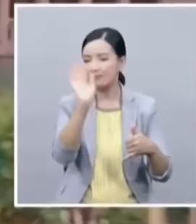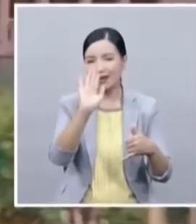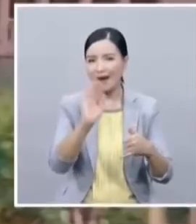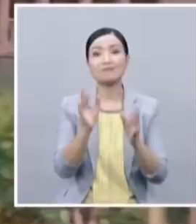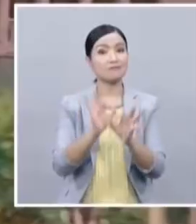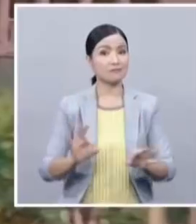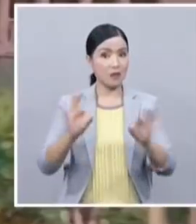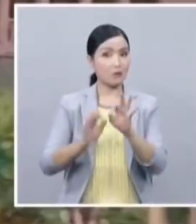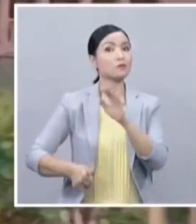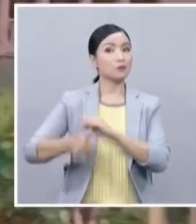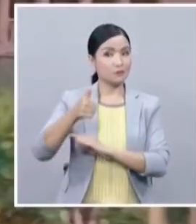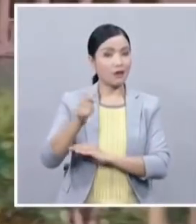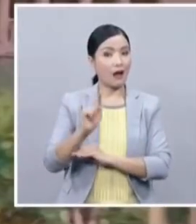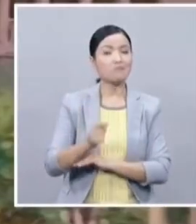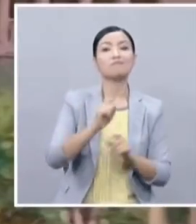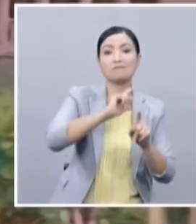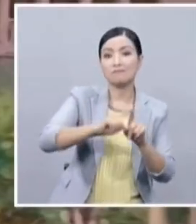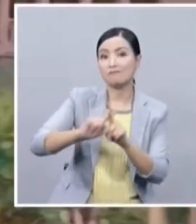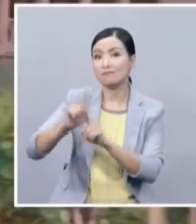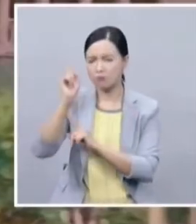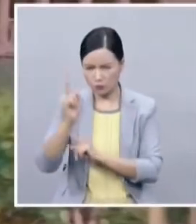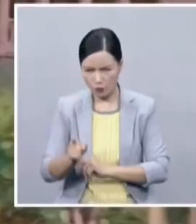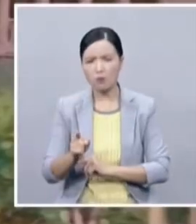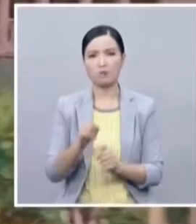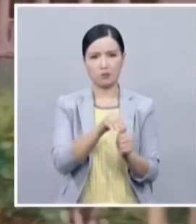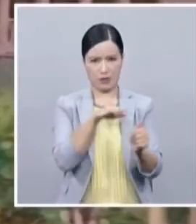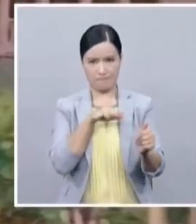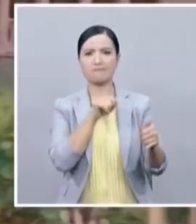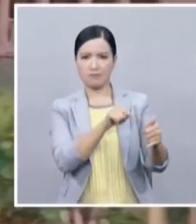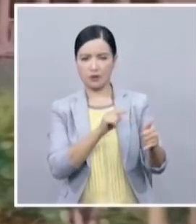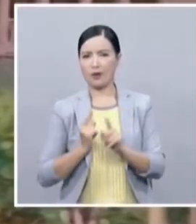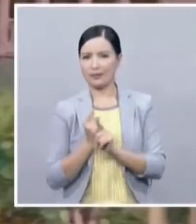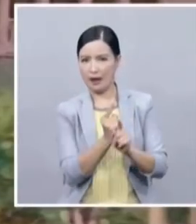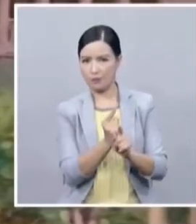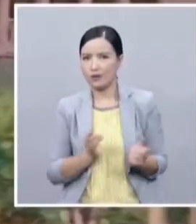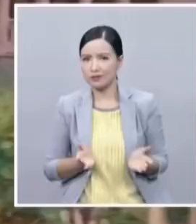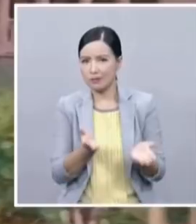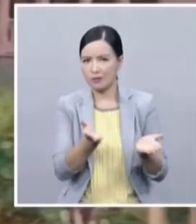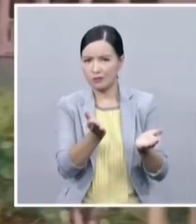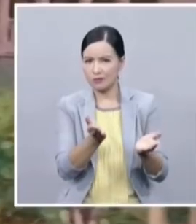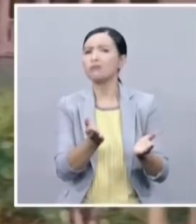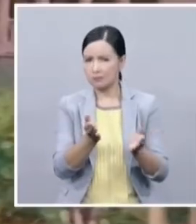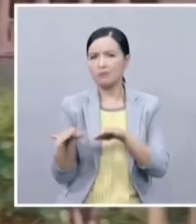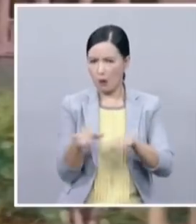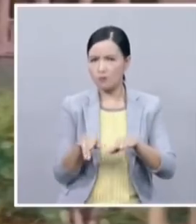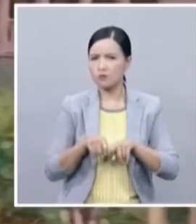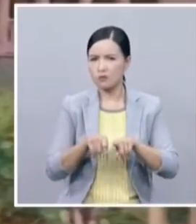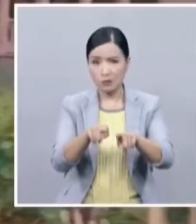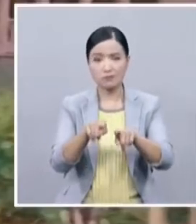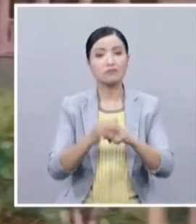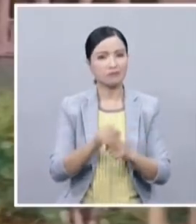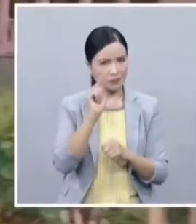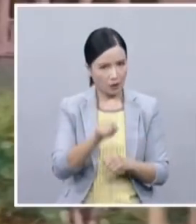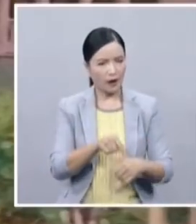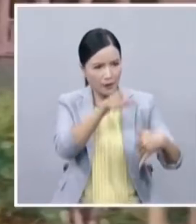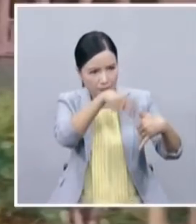ที่สำคัญที่สุดก็คือทุกอย่างมันต้องมีคนนำคนตามคนสนับสนุนต่างๆมันต้องไปพร้อมกันหมดอะแต่ต้อง